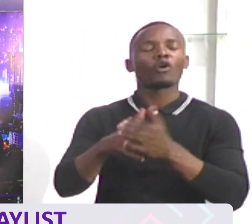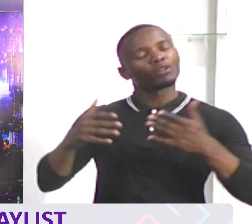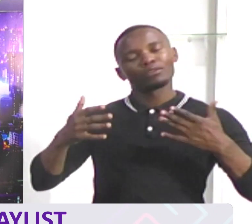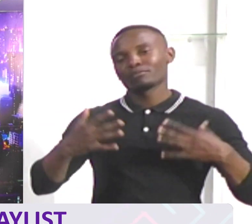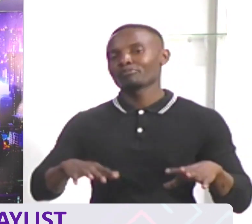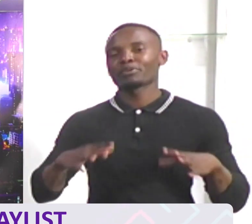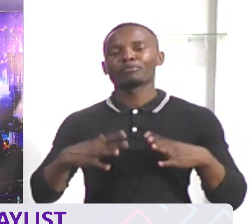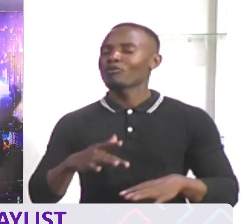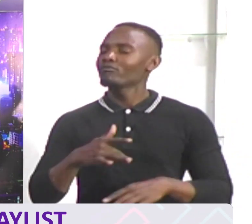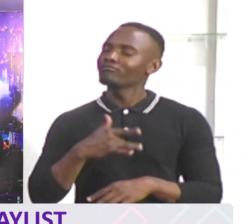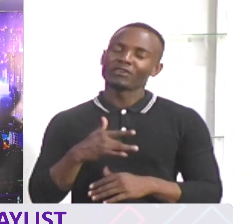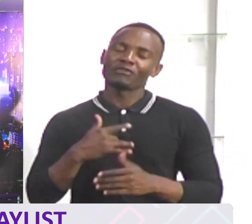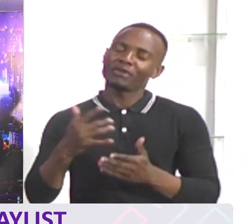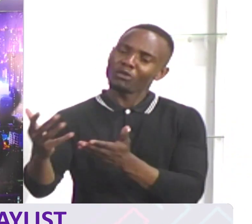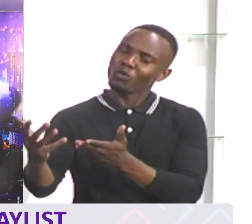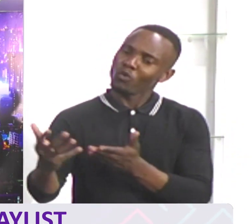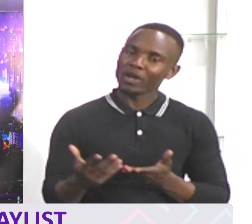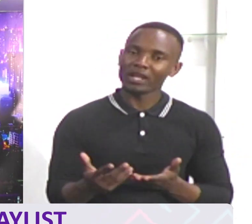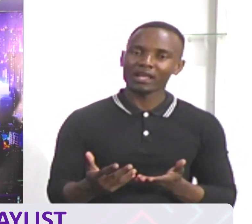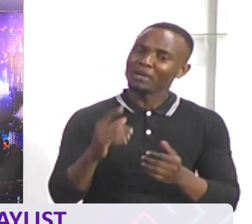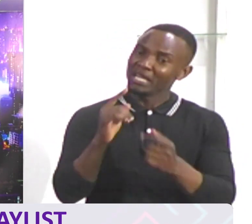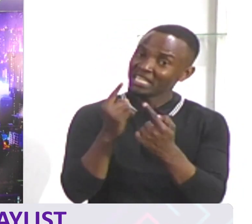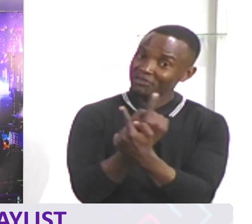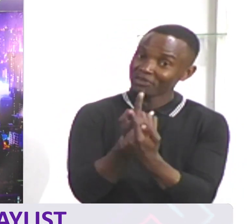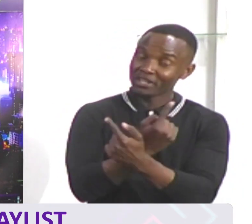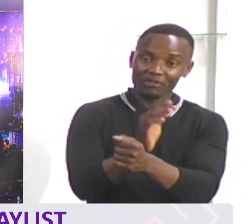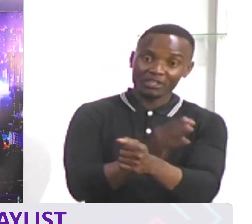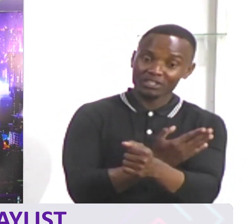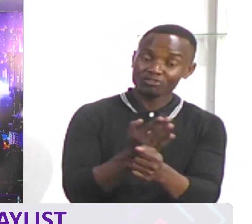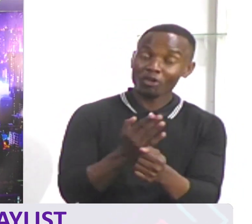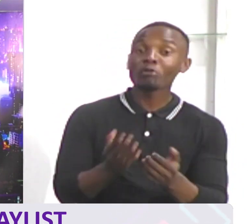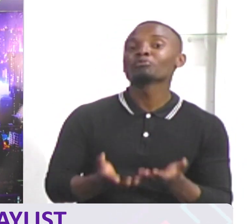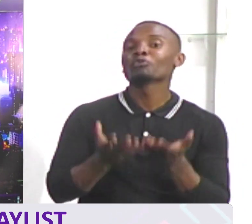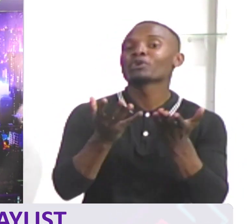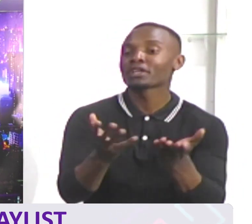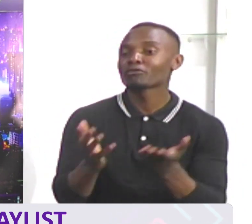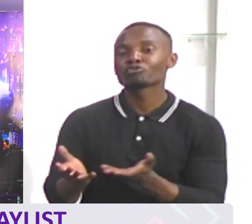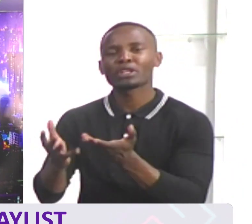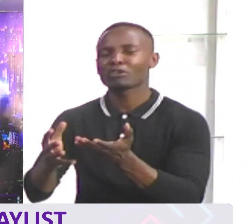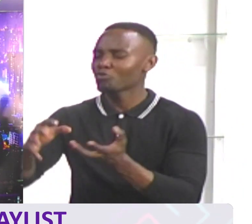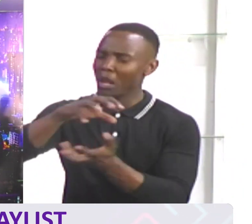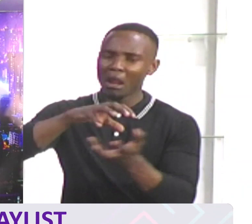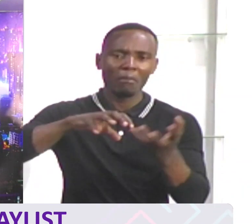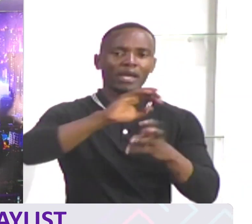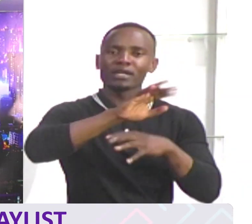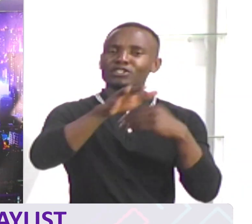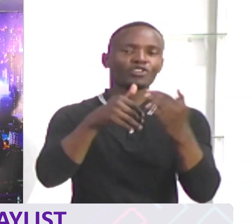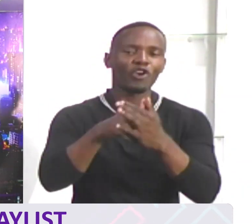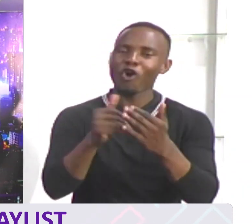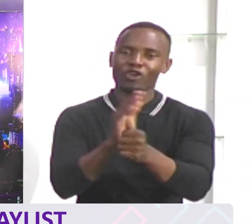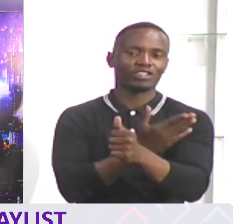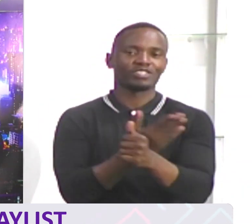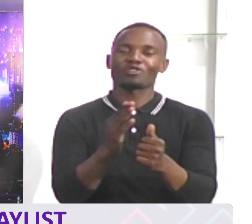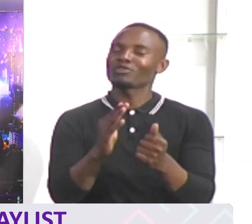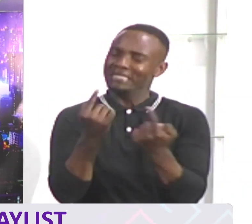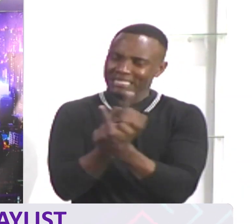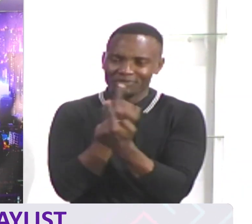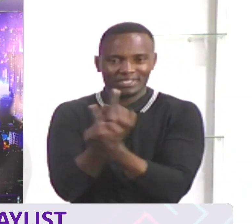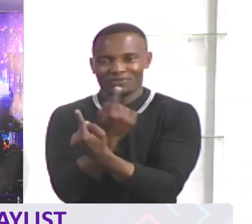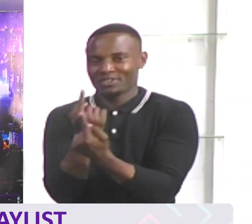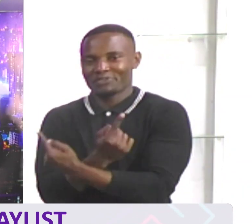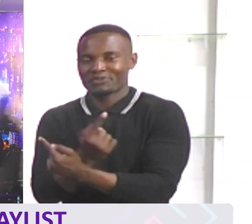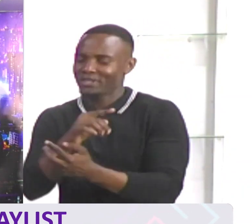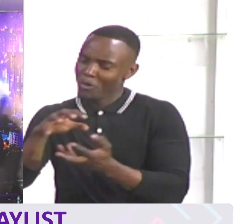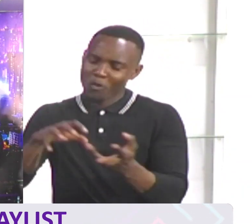welcome. Yes. Uko unasikiza hii na hii. Leo ni kwa hawa. Jini umesikia pato. Tuzichanganye zote. Leo unasikia tumenda kwa Banda Boy na Jiso.